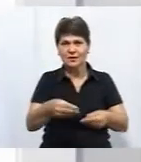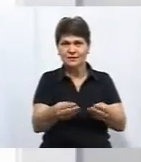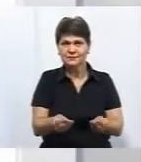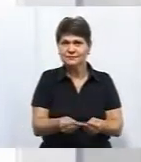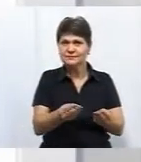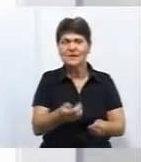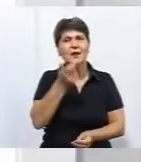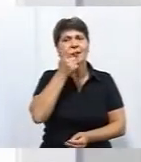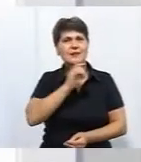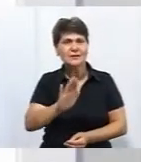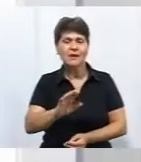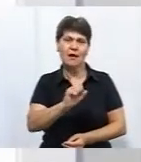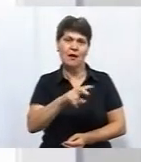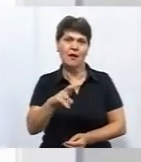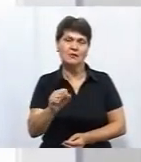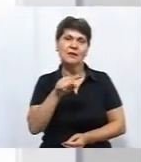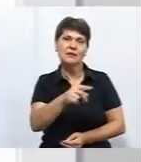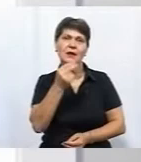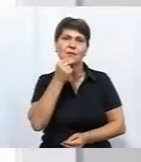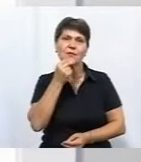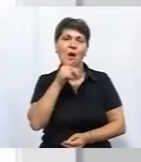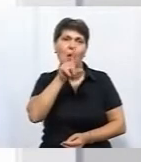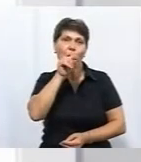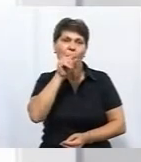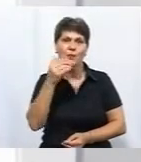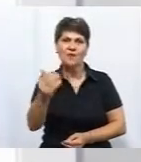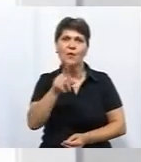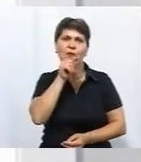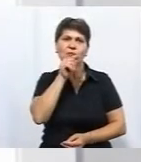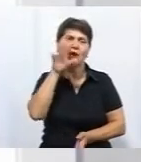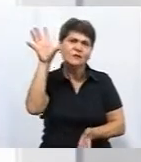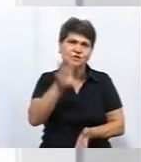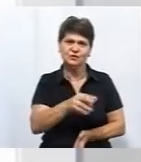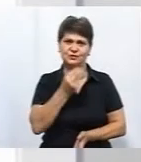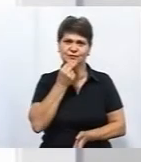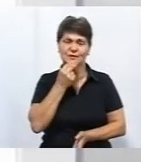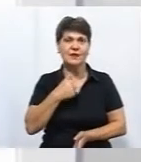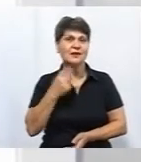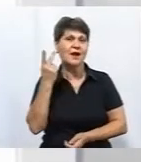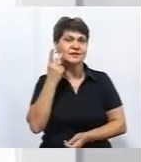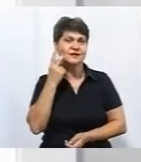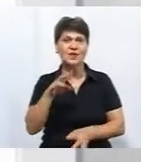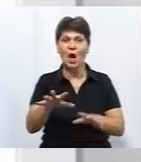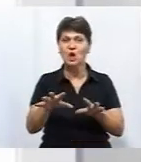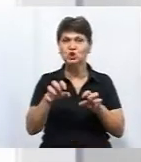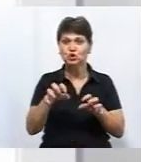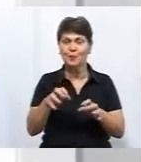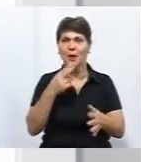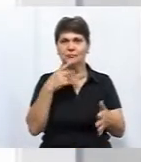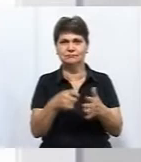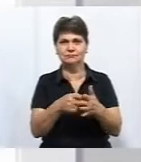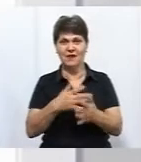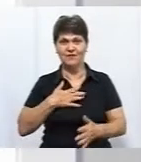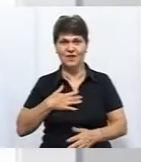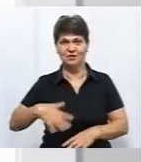дуже естетично, але... А ще там харчуються голуби, вони їдять все. Я завжди собак в нашому дворі підгодовую